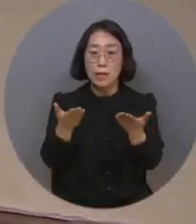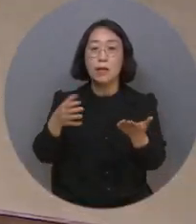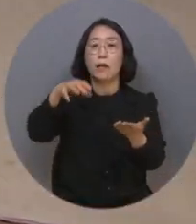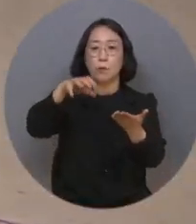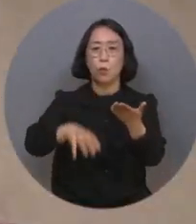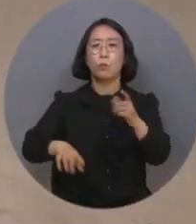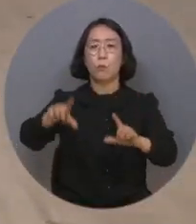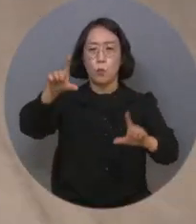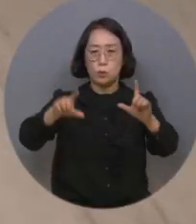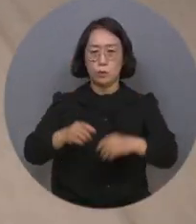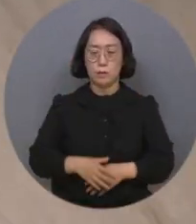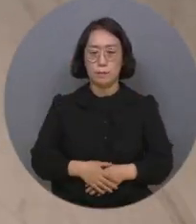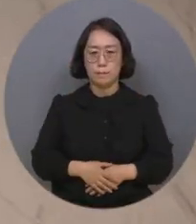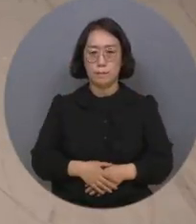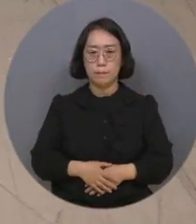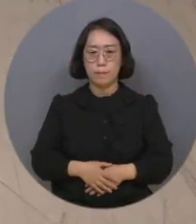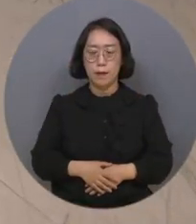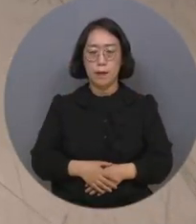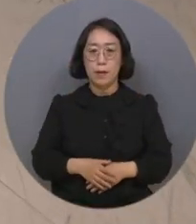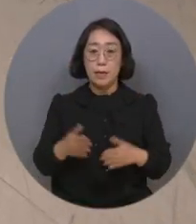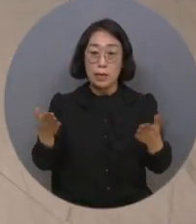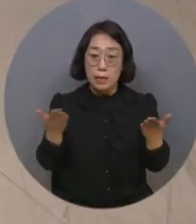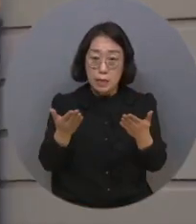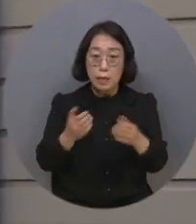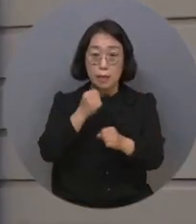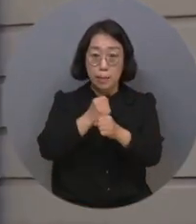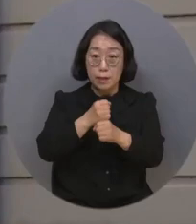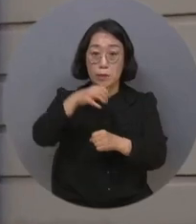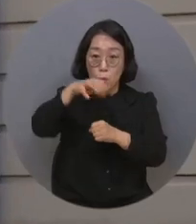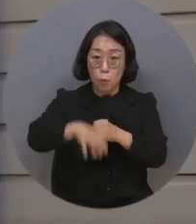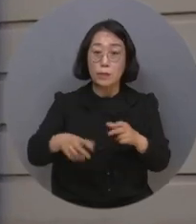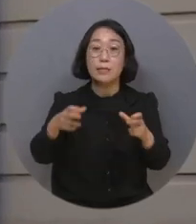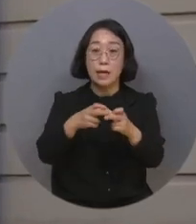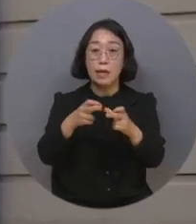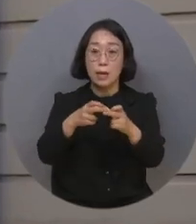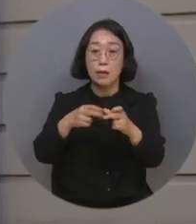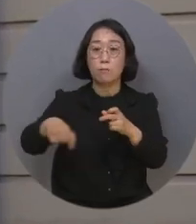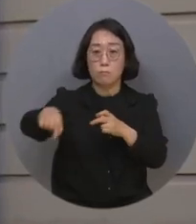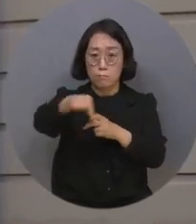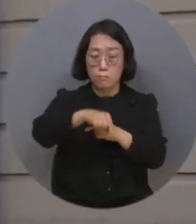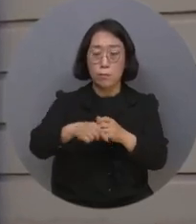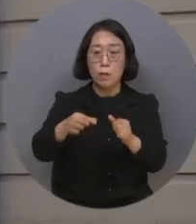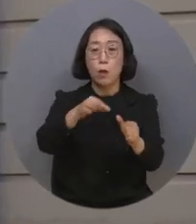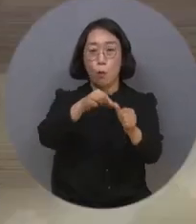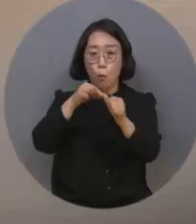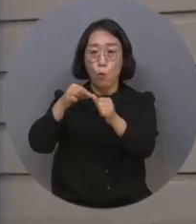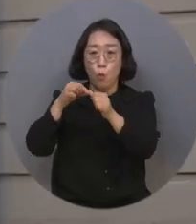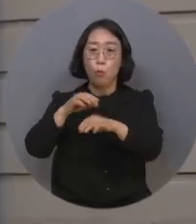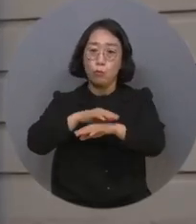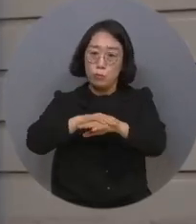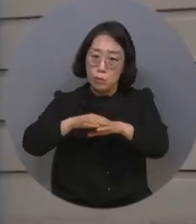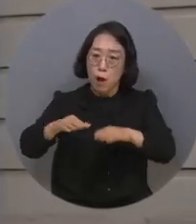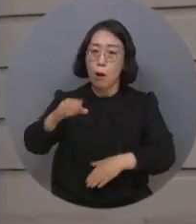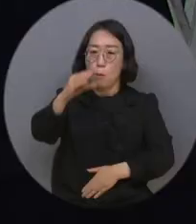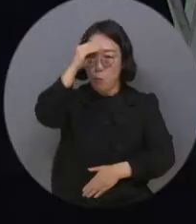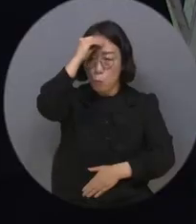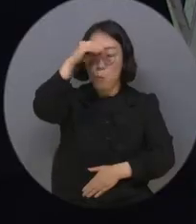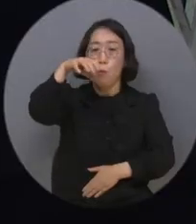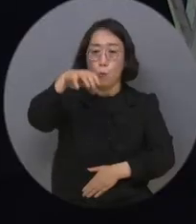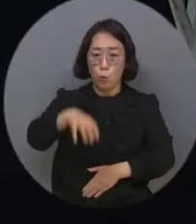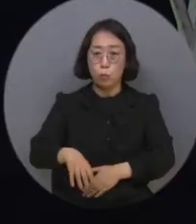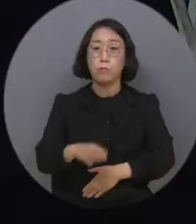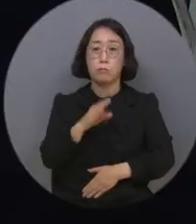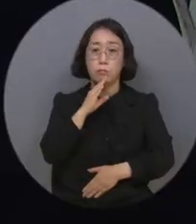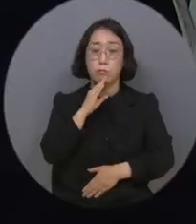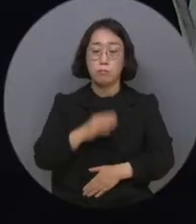모습입니다. 제조업 분야의 해당 기업은 장애인 근로자들을 고용하며 장애인 고용의 모범을